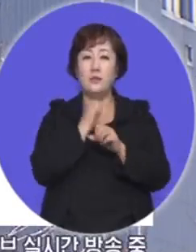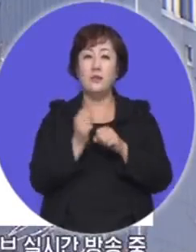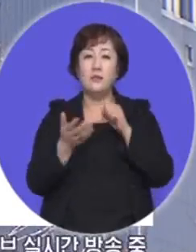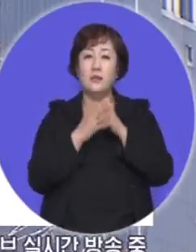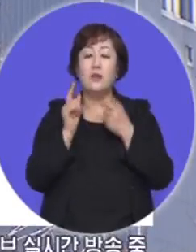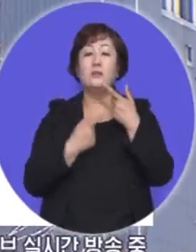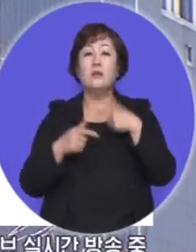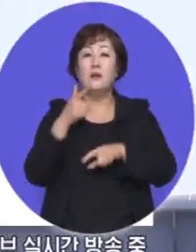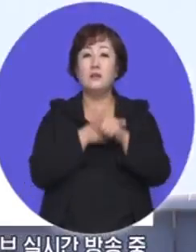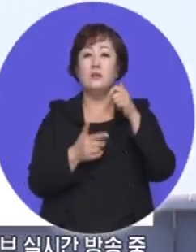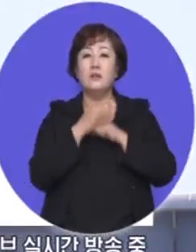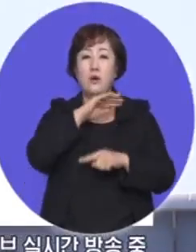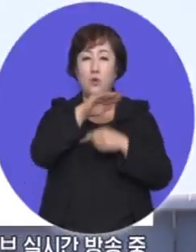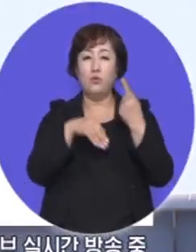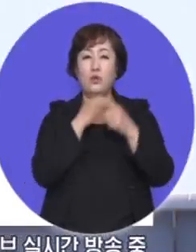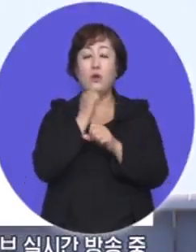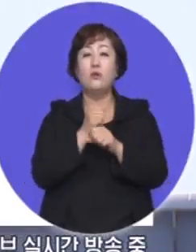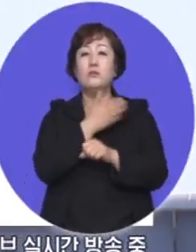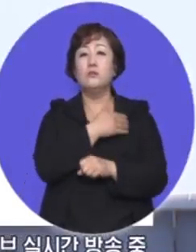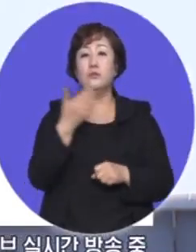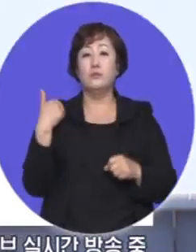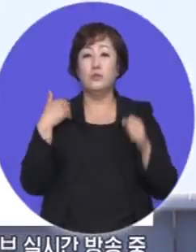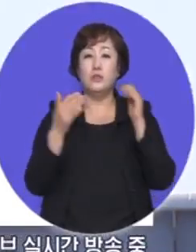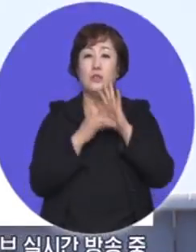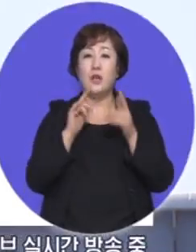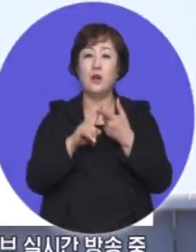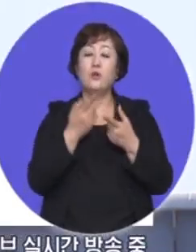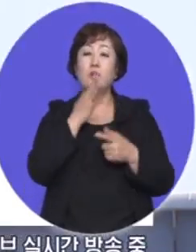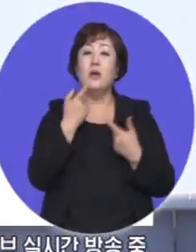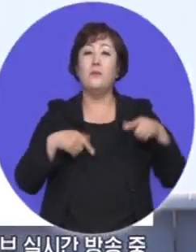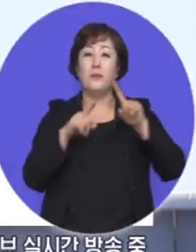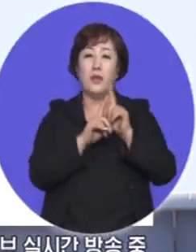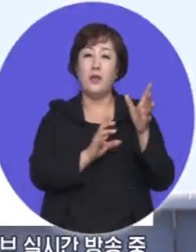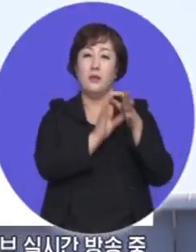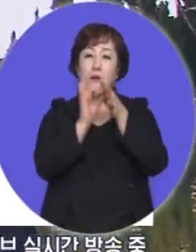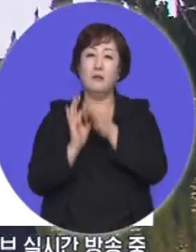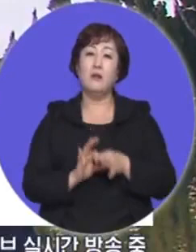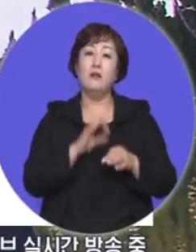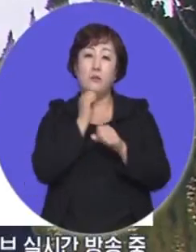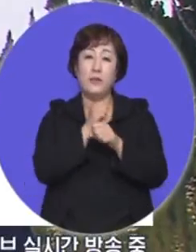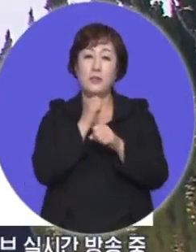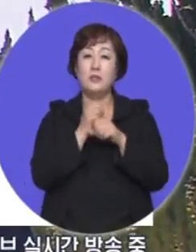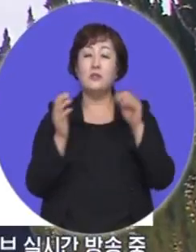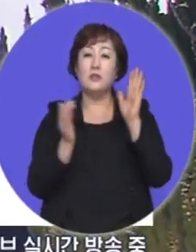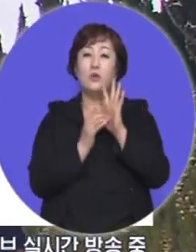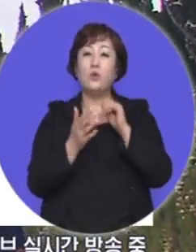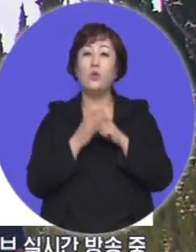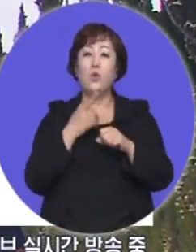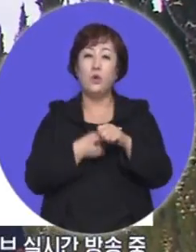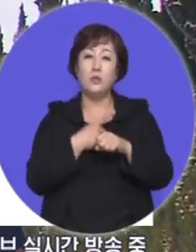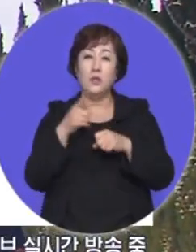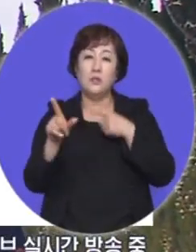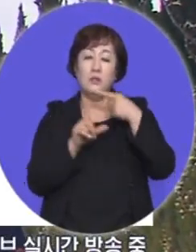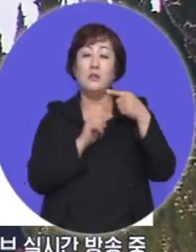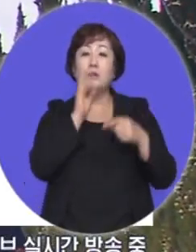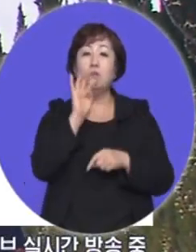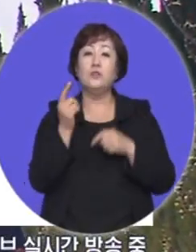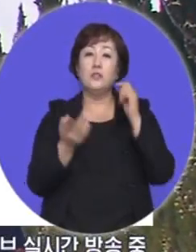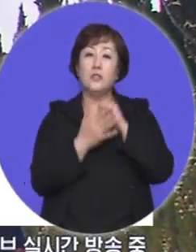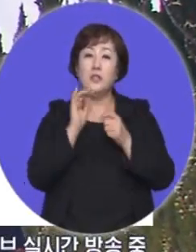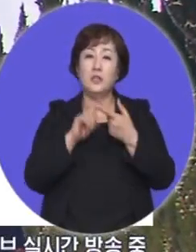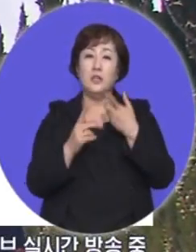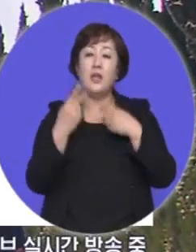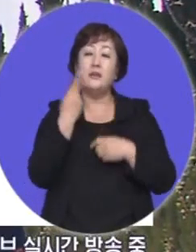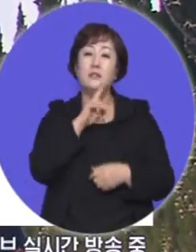충전시설 설치와 운영을 망라하는 밸류체인을 구축하기로 했습니다. 이에 따라 내년 1분기에 효성 울산 공장